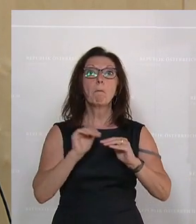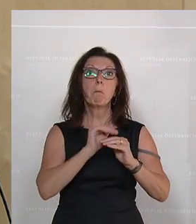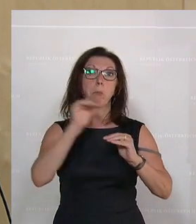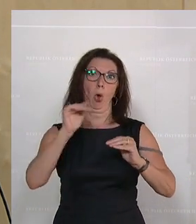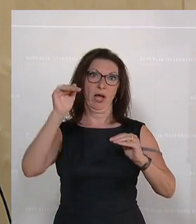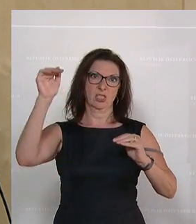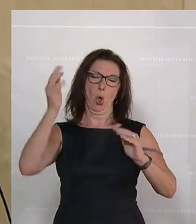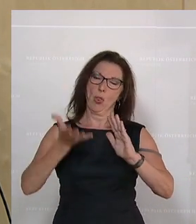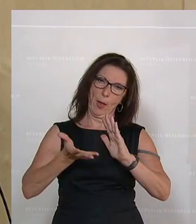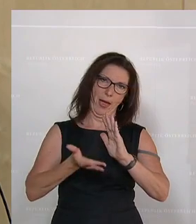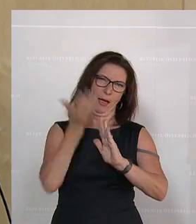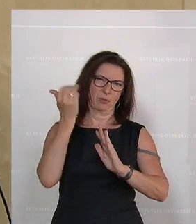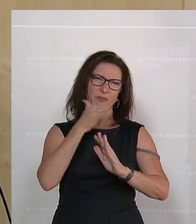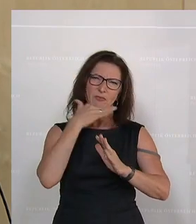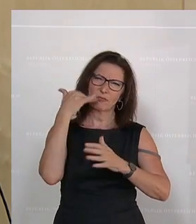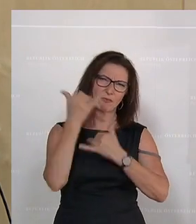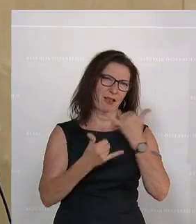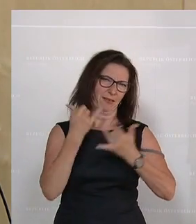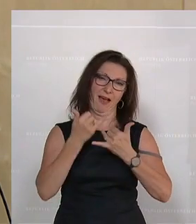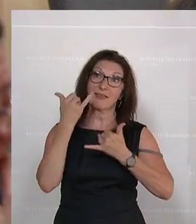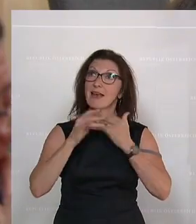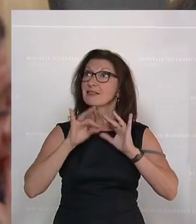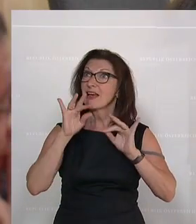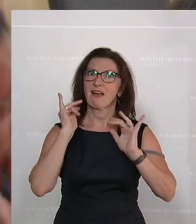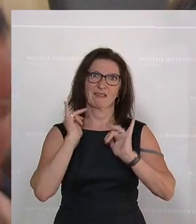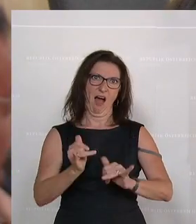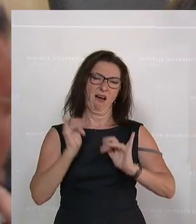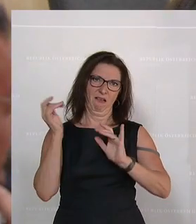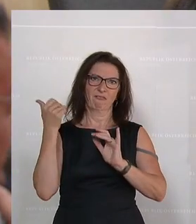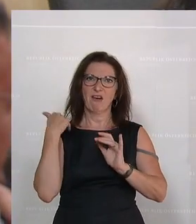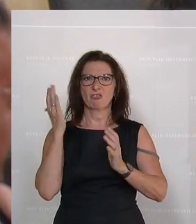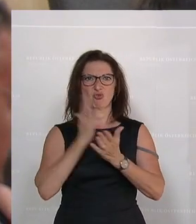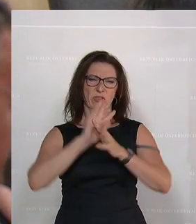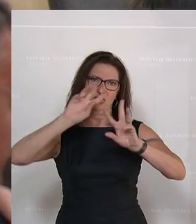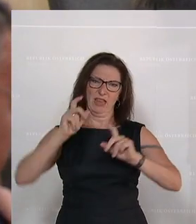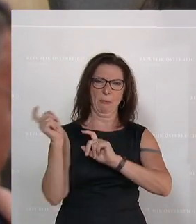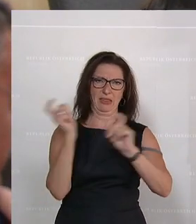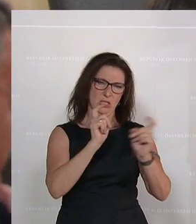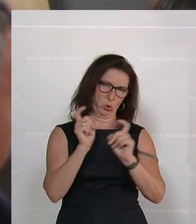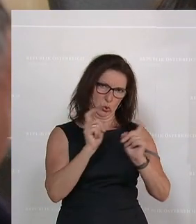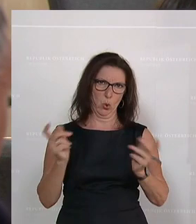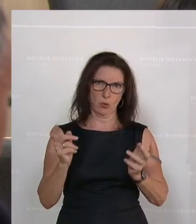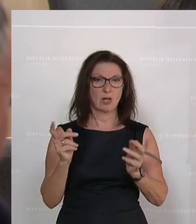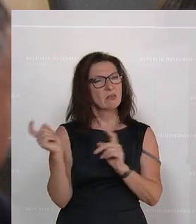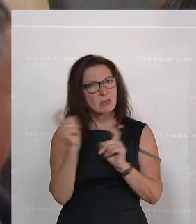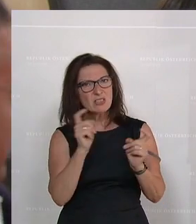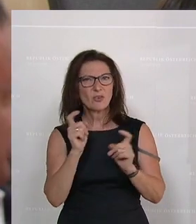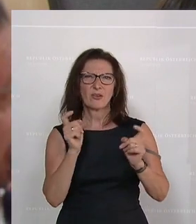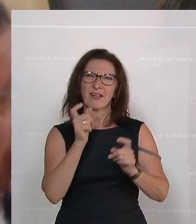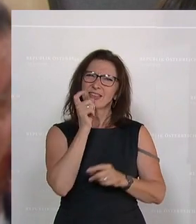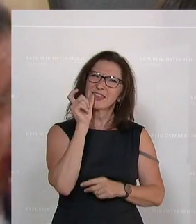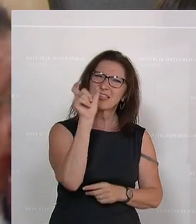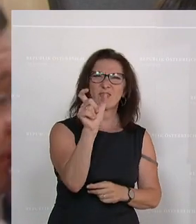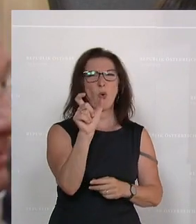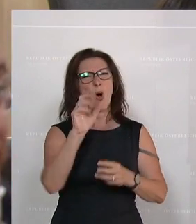viele jahre jahrzehnte wurde es diskutiert ja es ist in diskussion der begriff ist sperrig wir